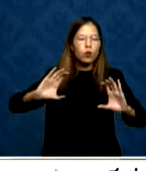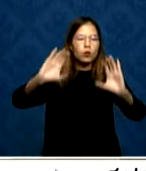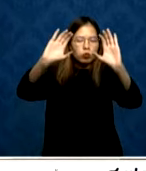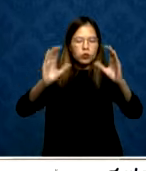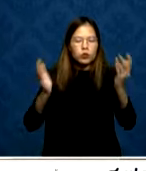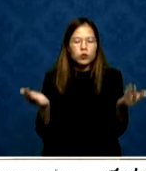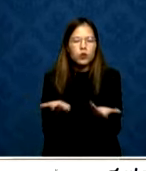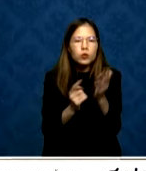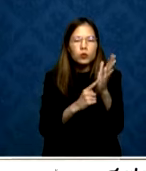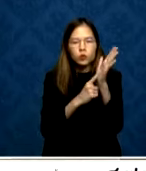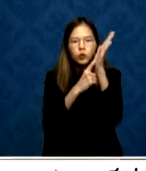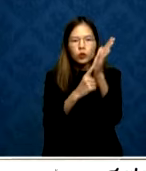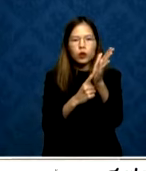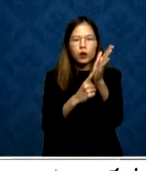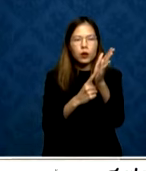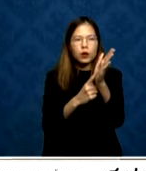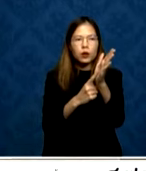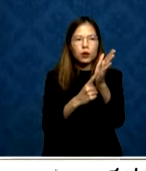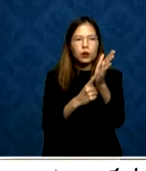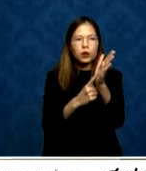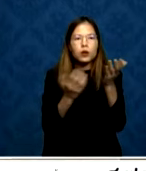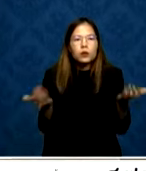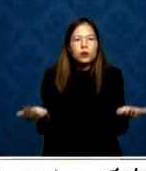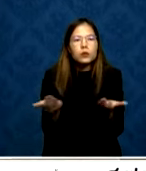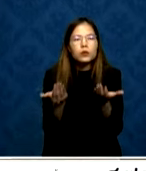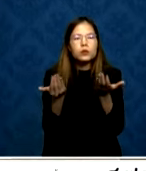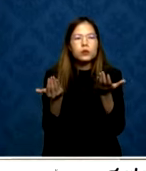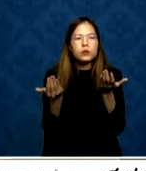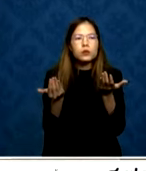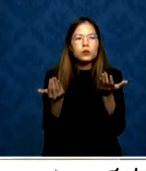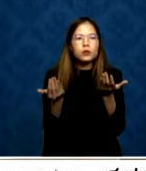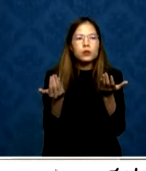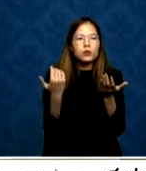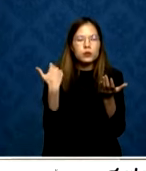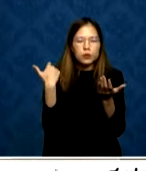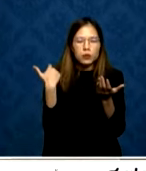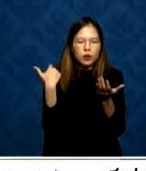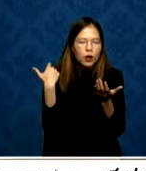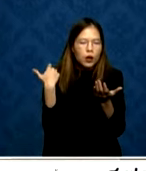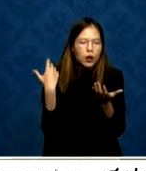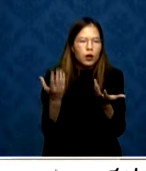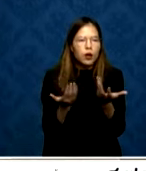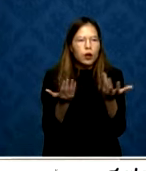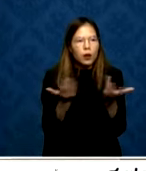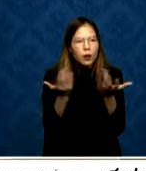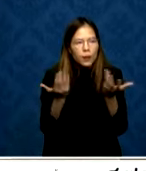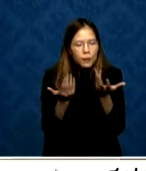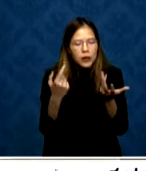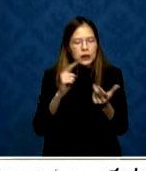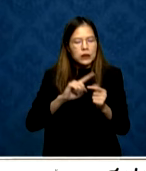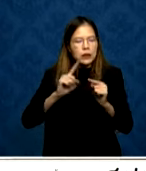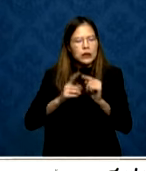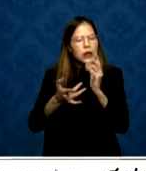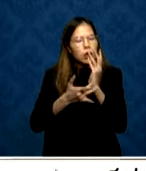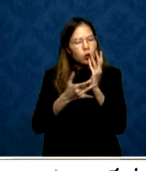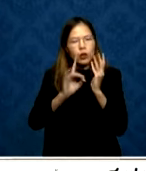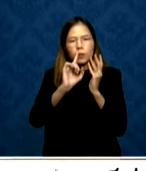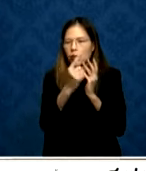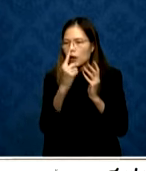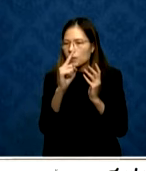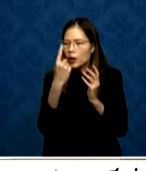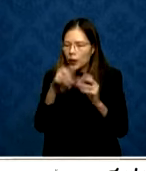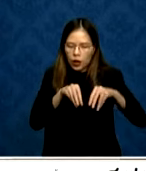สนับสนุนเช่นในเรื่องของสนับสนุนในเรื่องของพันธุ์สนับสนุนในเรื่องของเทคโนโลยีใหม่ๆในเรื่องของการ